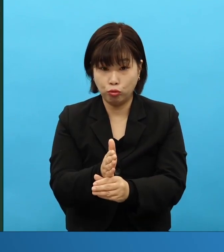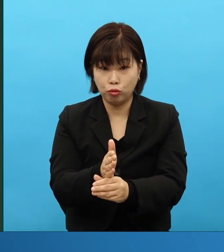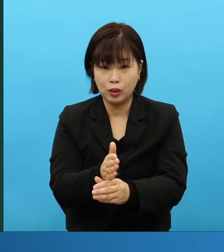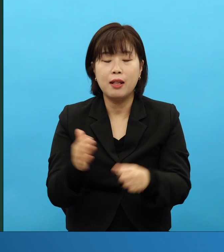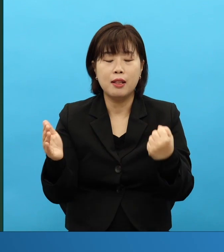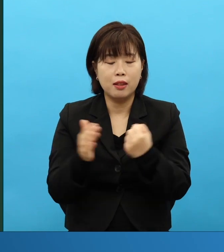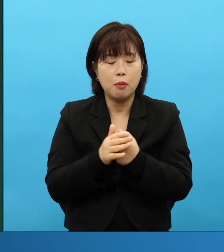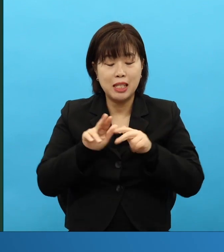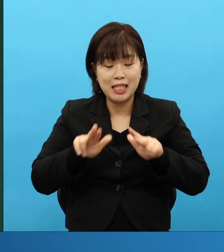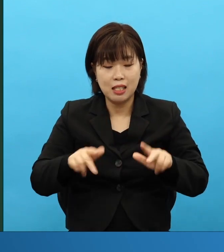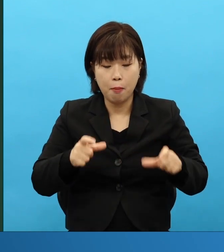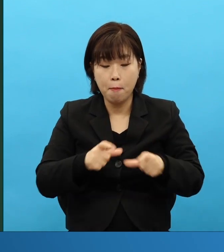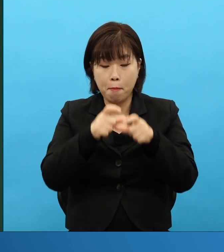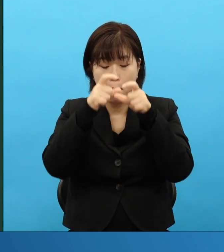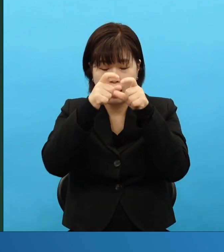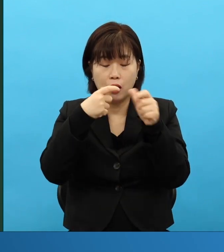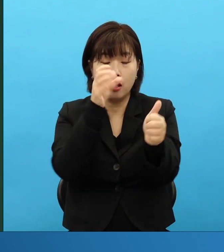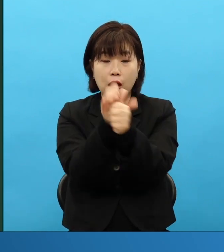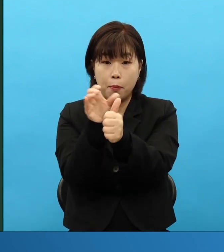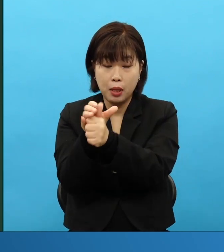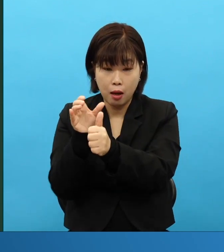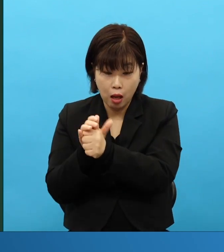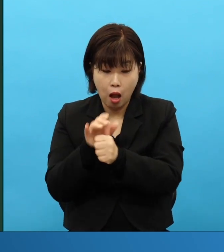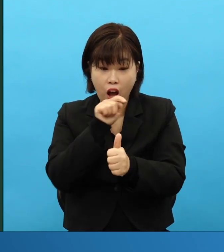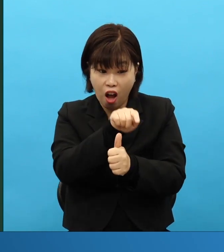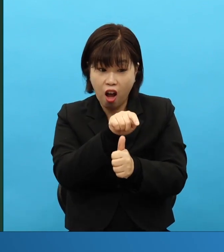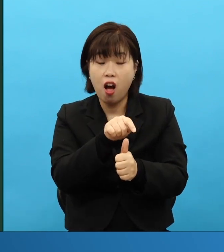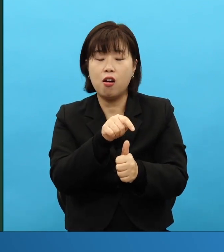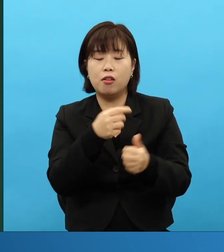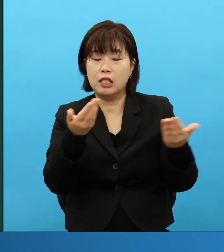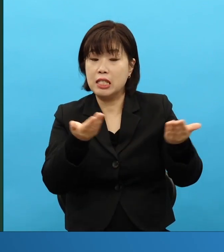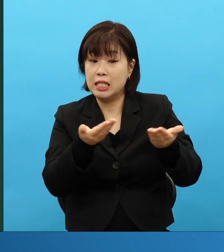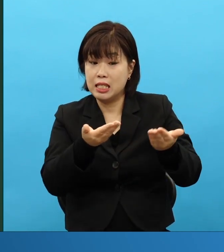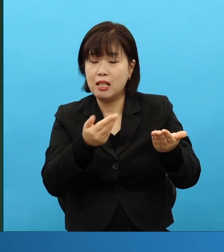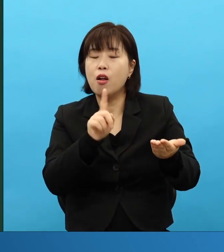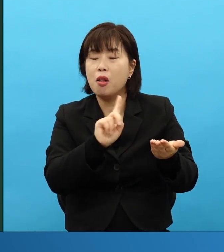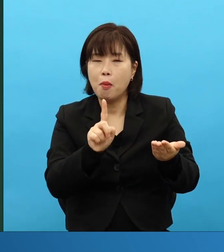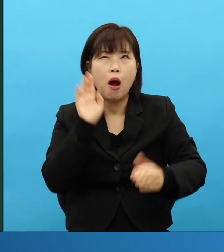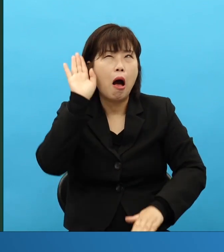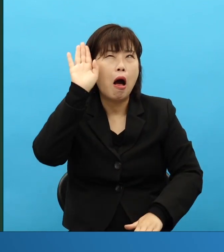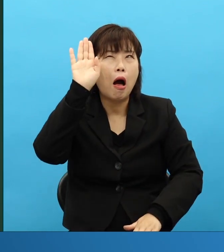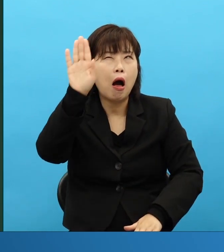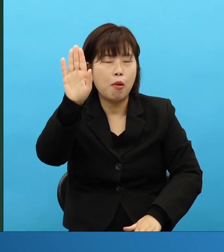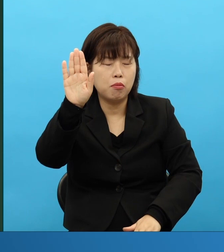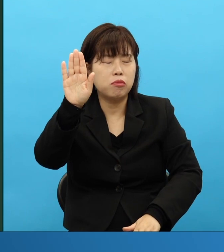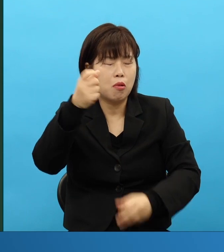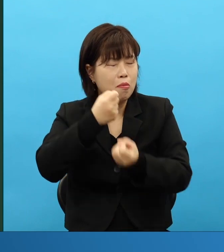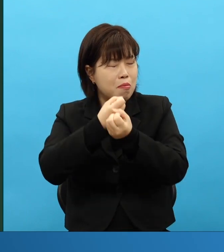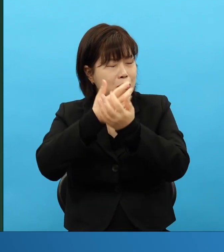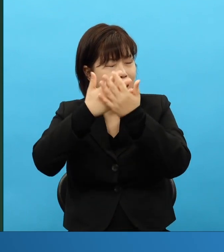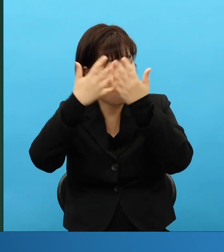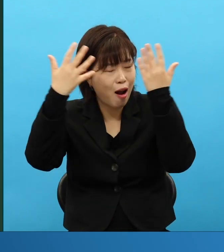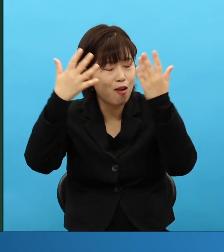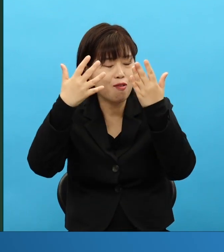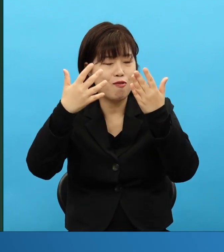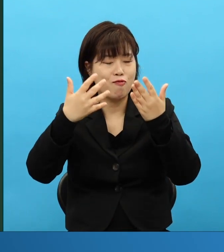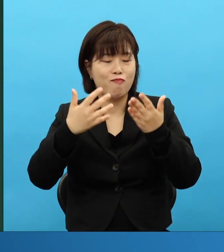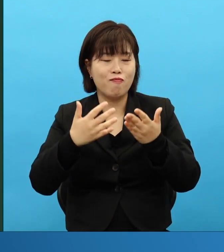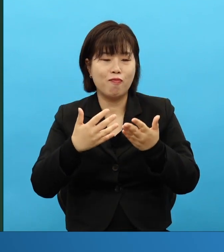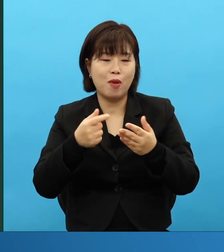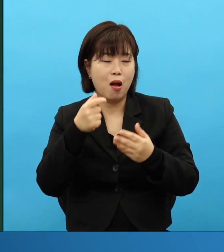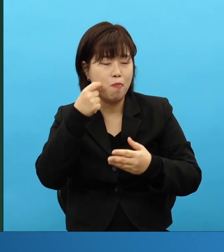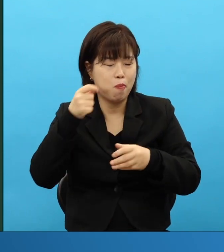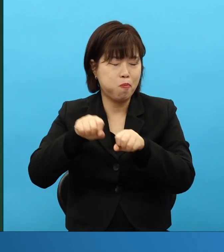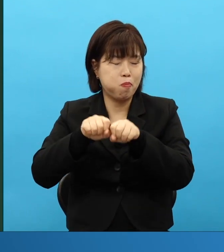partisans that are going to survive into the future. 그리고 이제 렘드 전체에 영향을 주려고 하면은 20 살아야 되거든요. And to